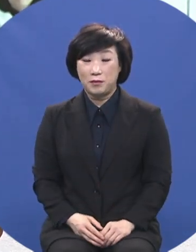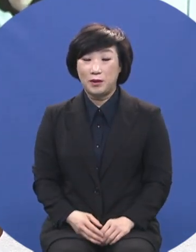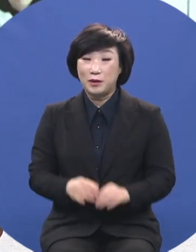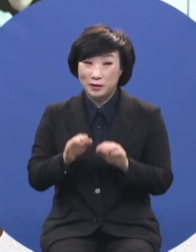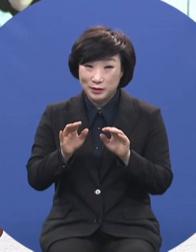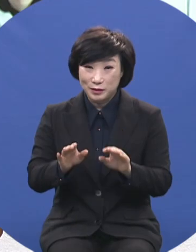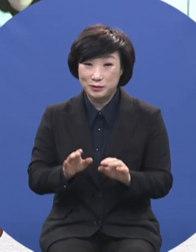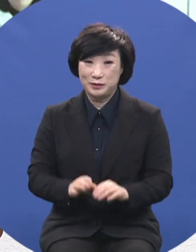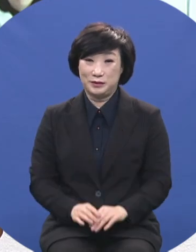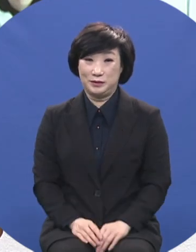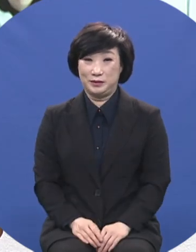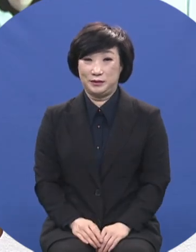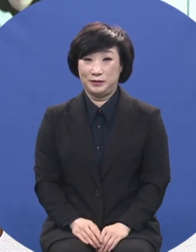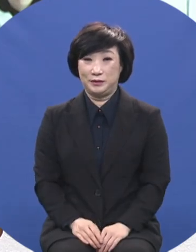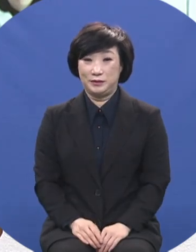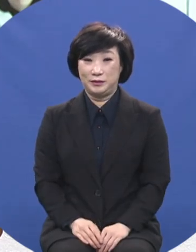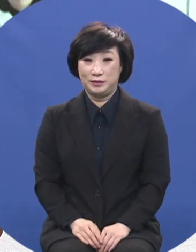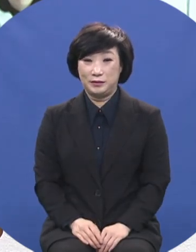그렇다면